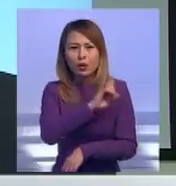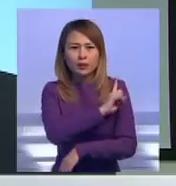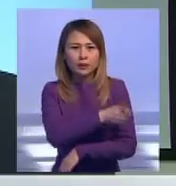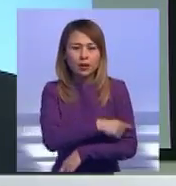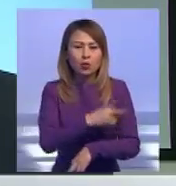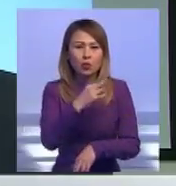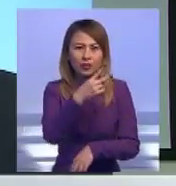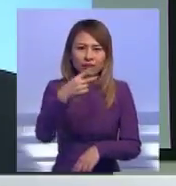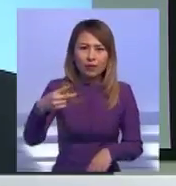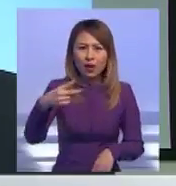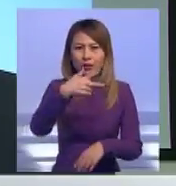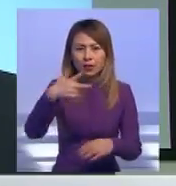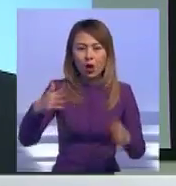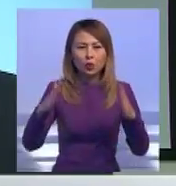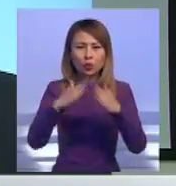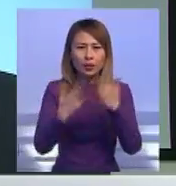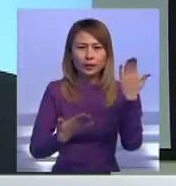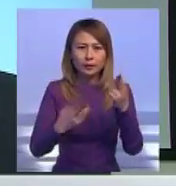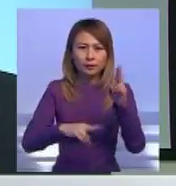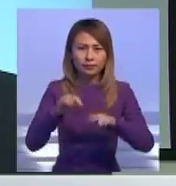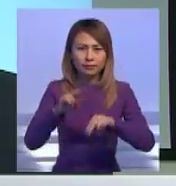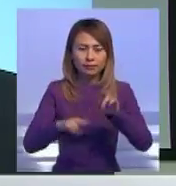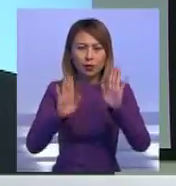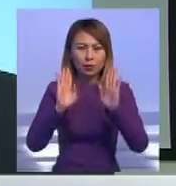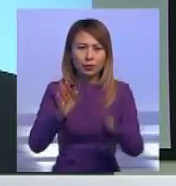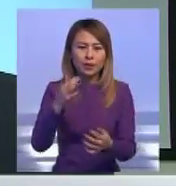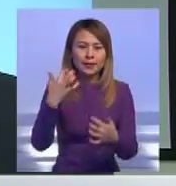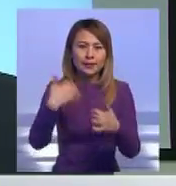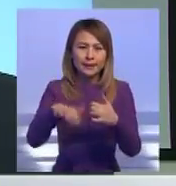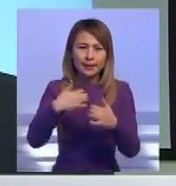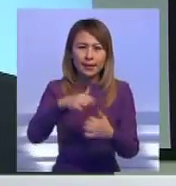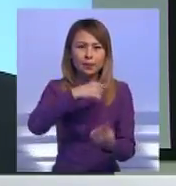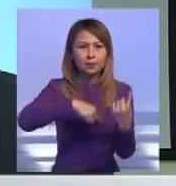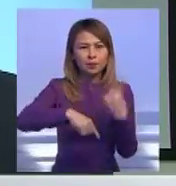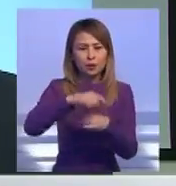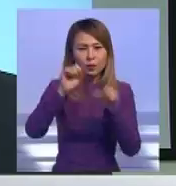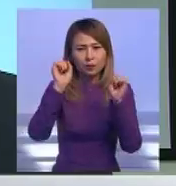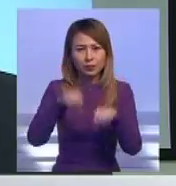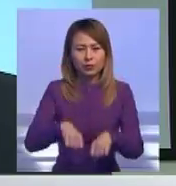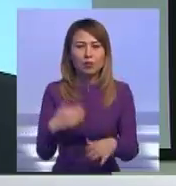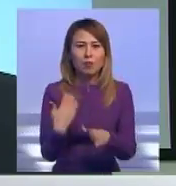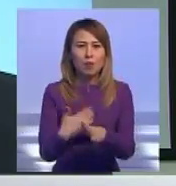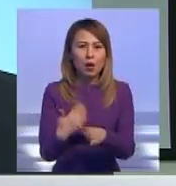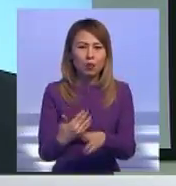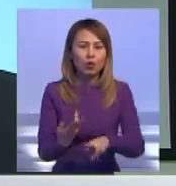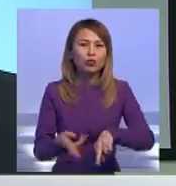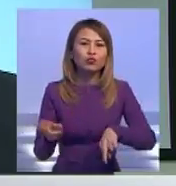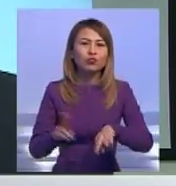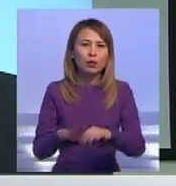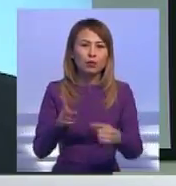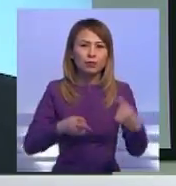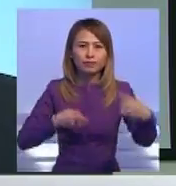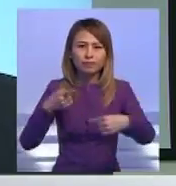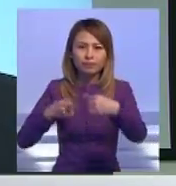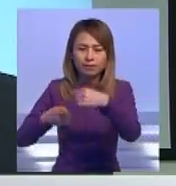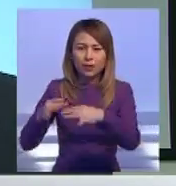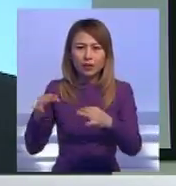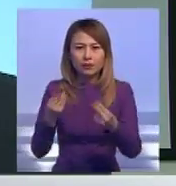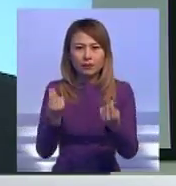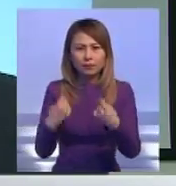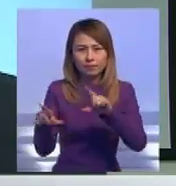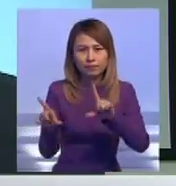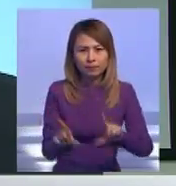2-3 қабатты үйлер тұрғызатын болсақ, шағын бизнес атсалыса алатын еді. Нәтижесінде бәсекелестік пайда болып,